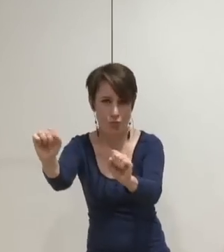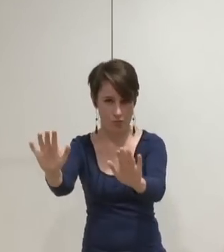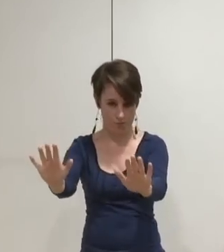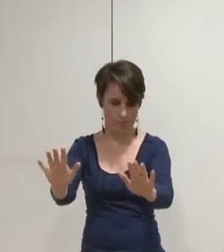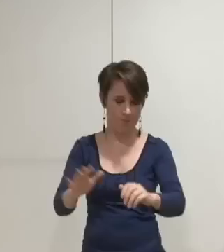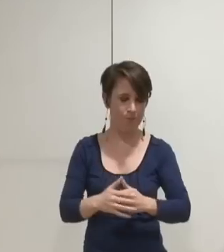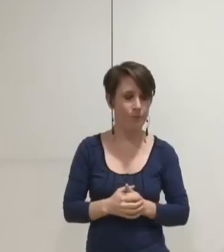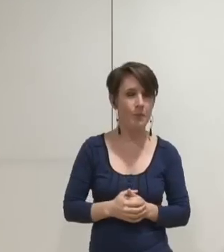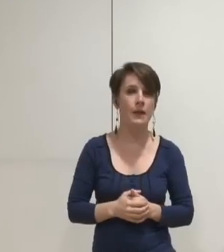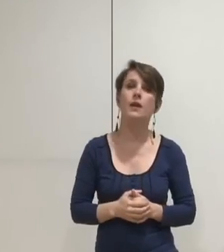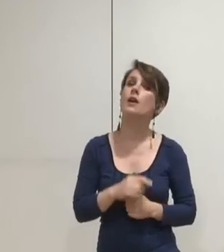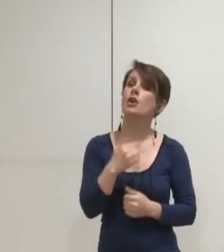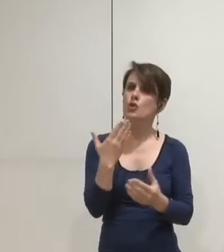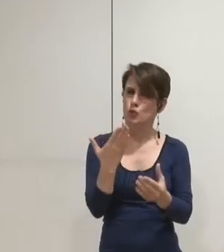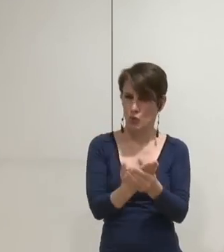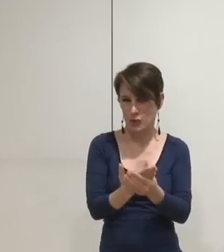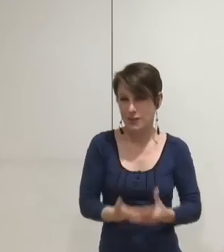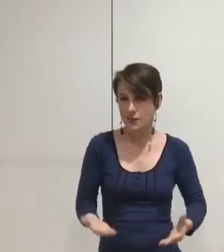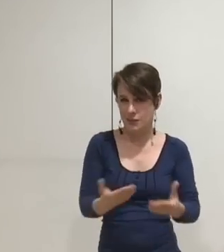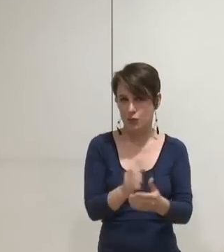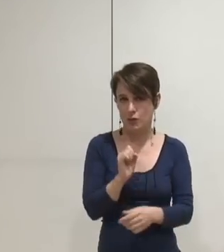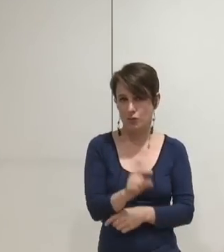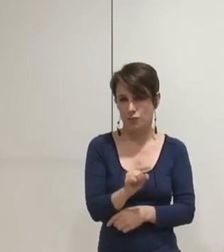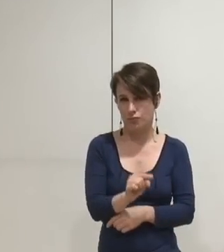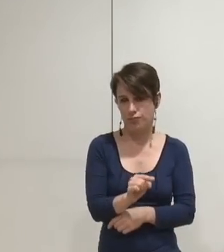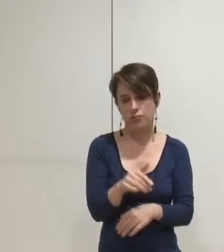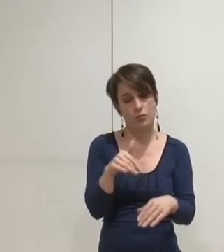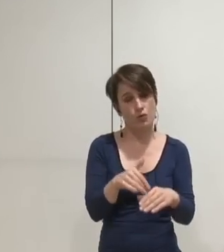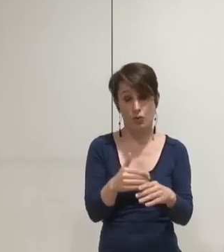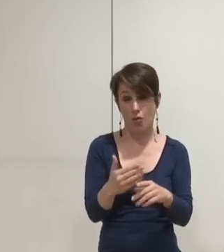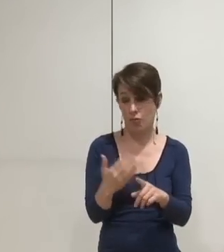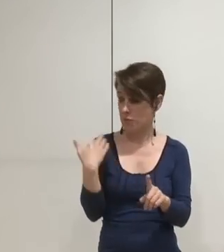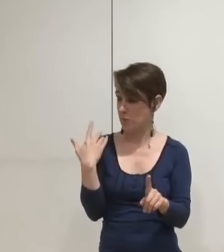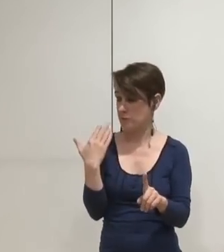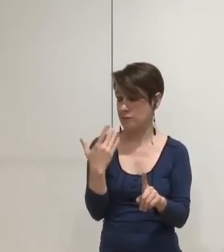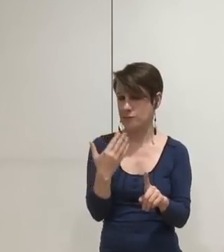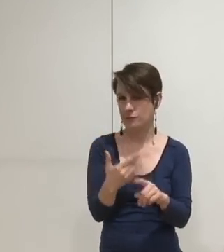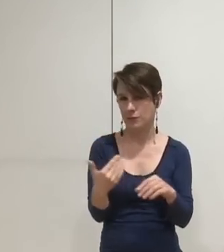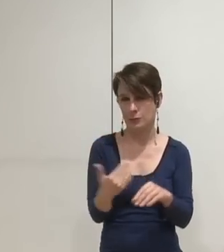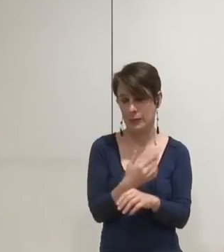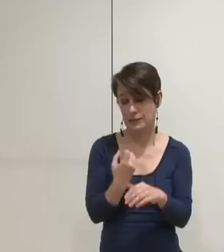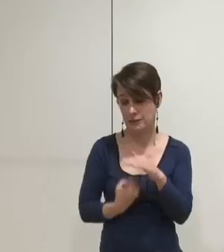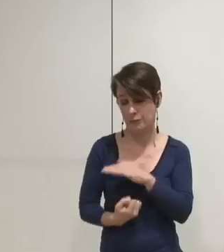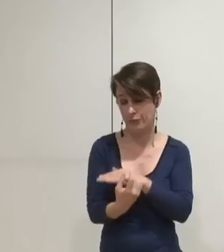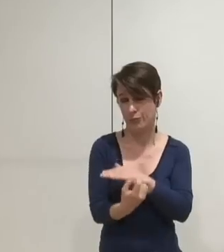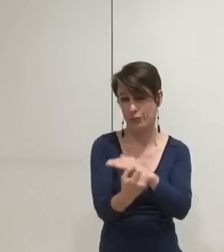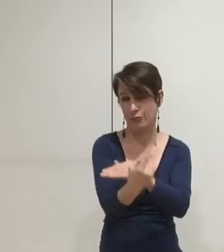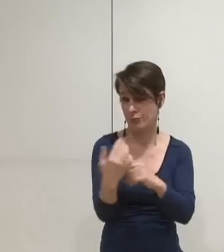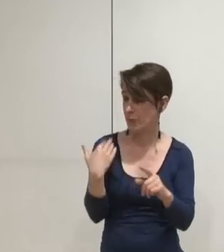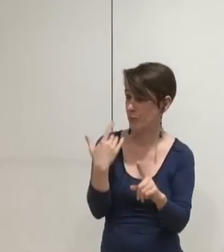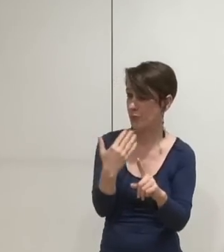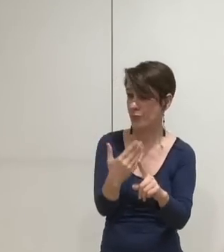effectivement comprendre que dans ce dossier il y a il y a un passé récent qui fait que certaines composantes de la